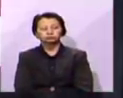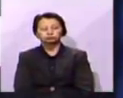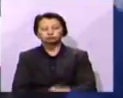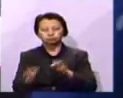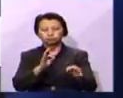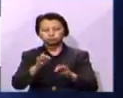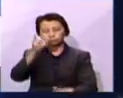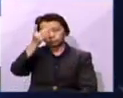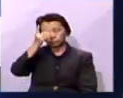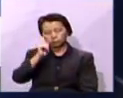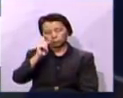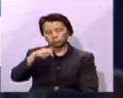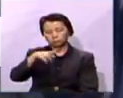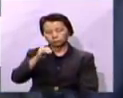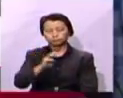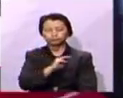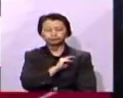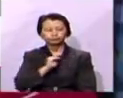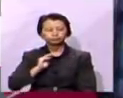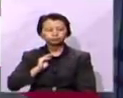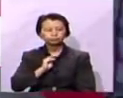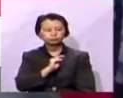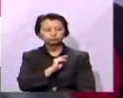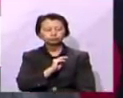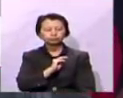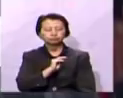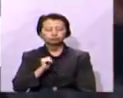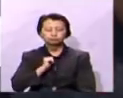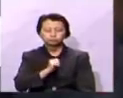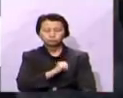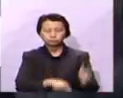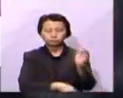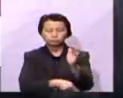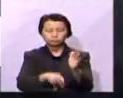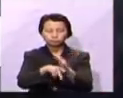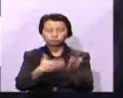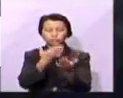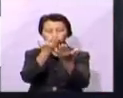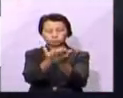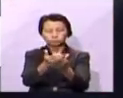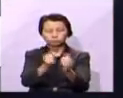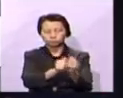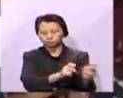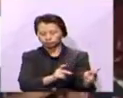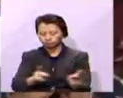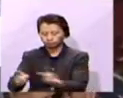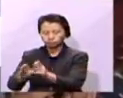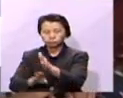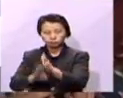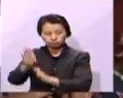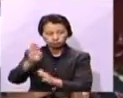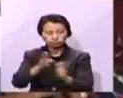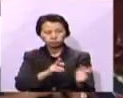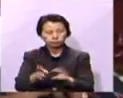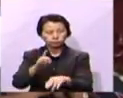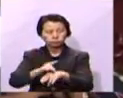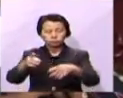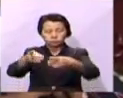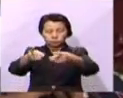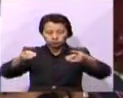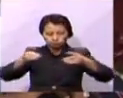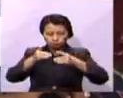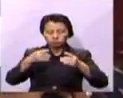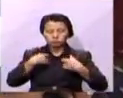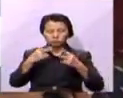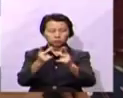Jelas Datuk Seri Dr. Ahmad Zahid yang juga ahli Parlimen Bagan Datuk, cadangan itu juga selaras dengan pelan perdana pembangunan yang dirancang di daerah yang